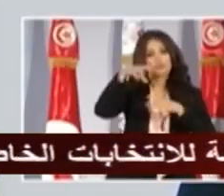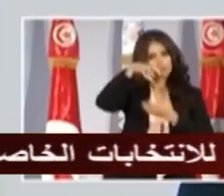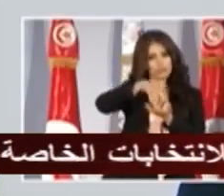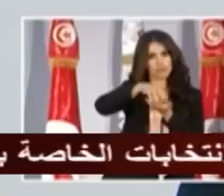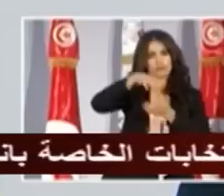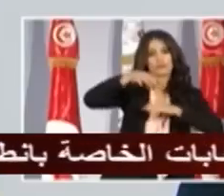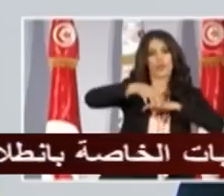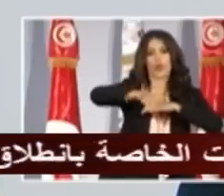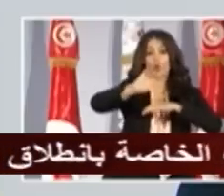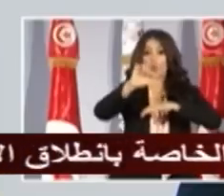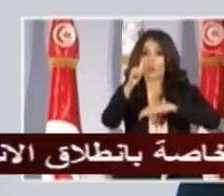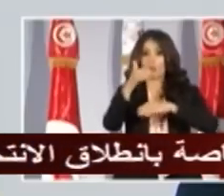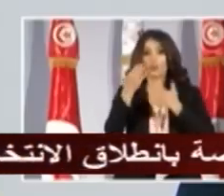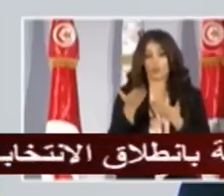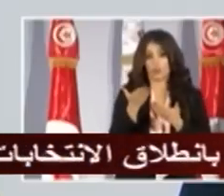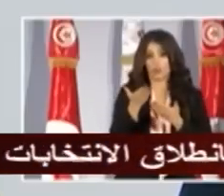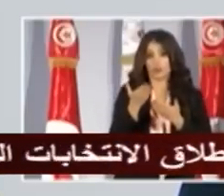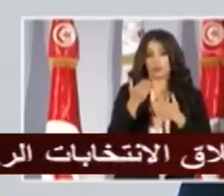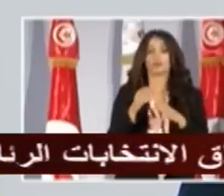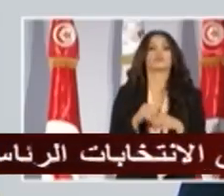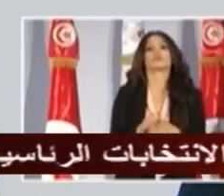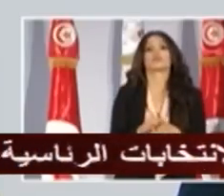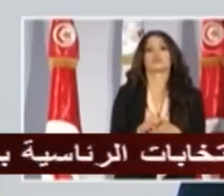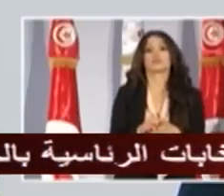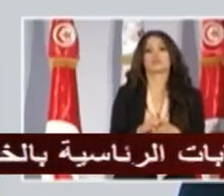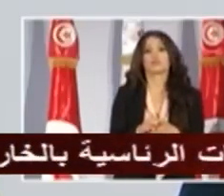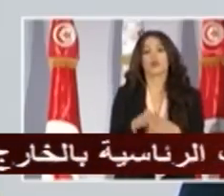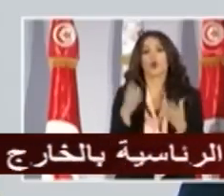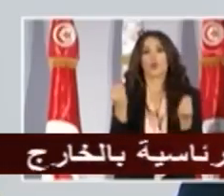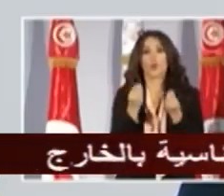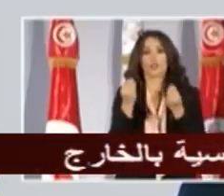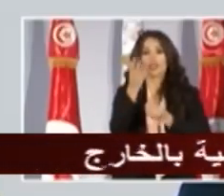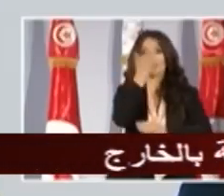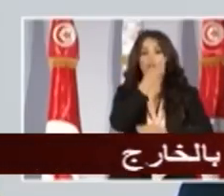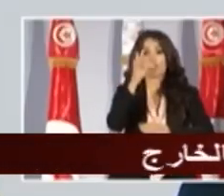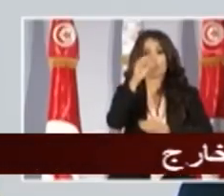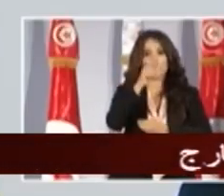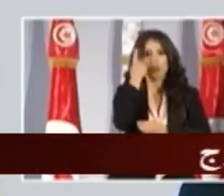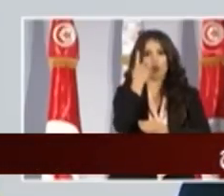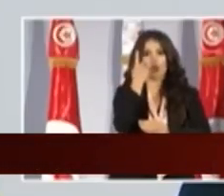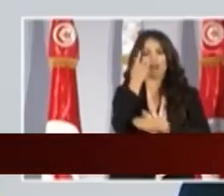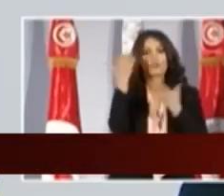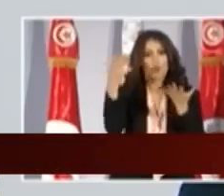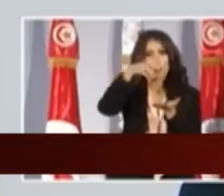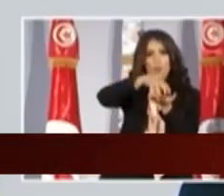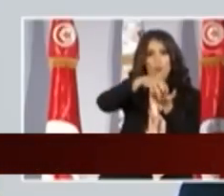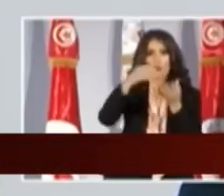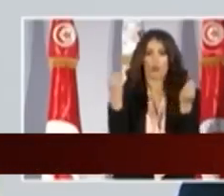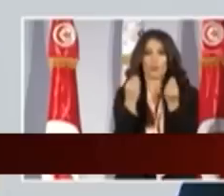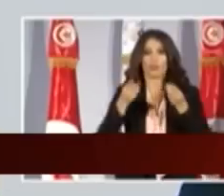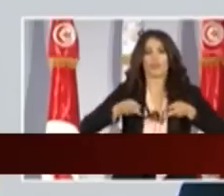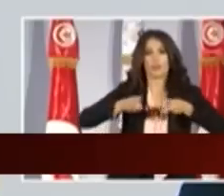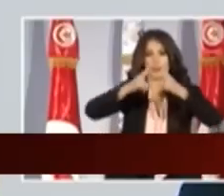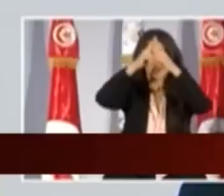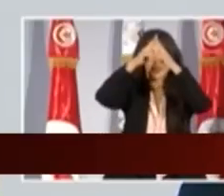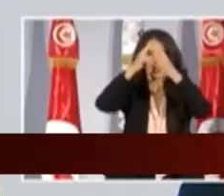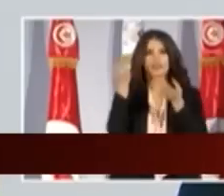هي الهيئه الفرعيه في فرنسا واحد ومقرها باريس